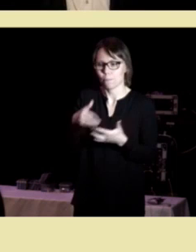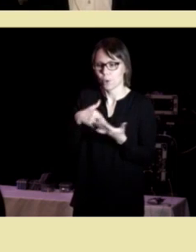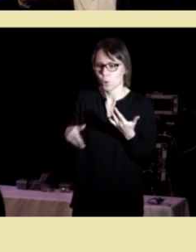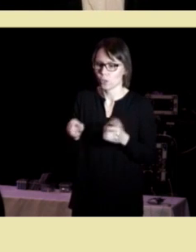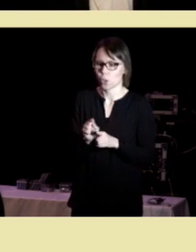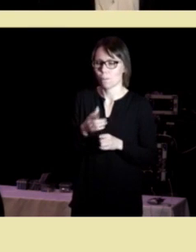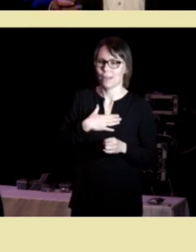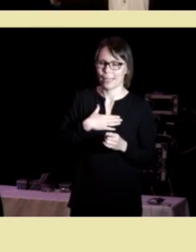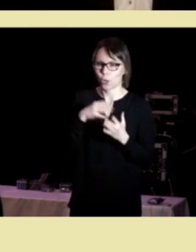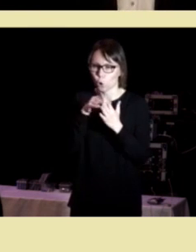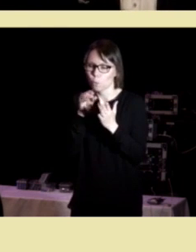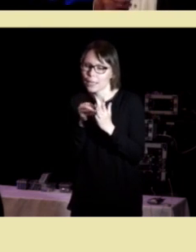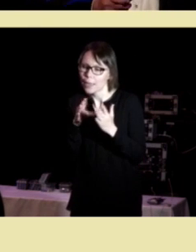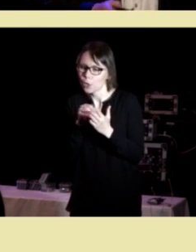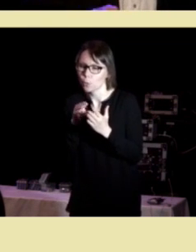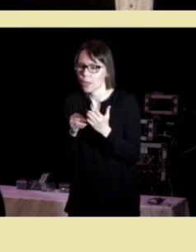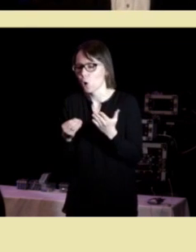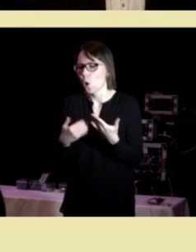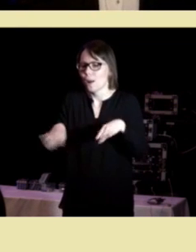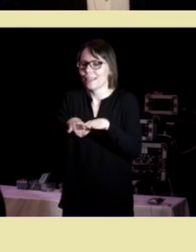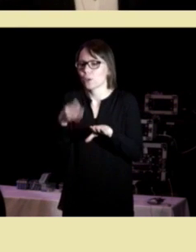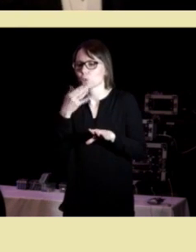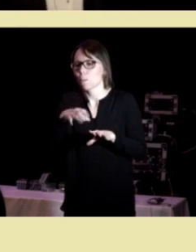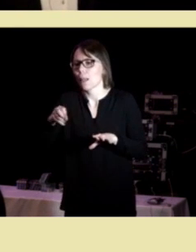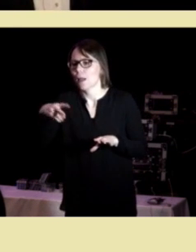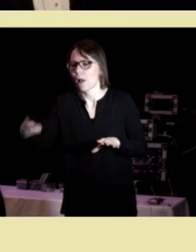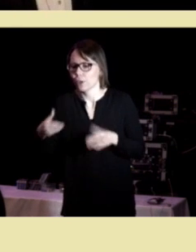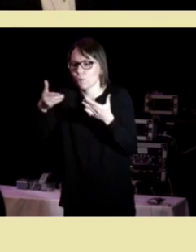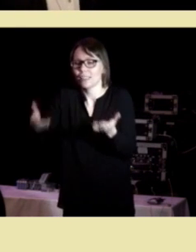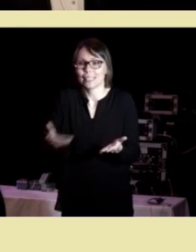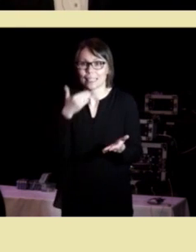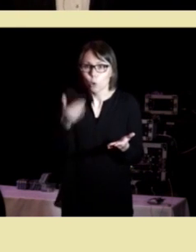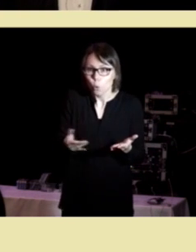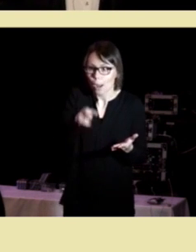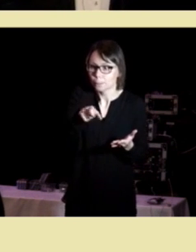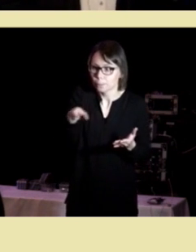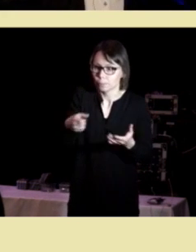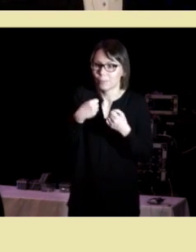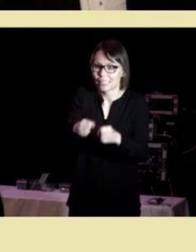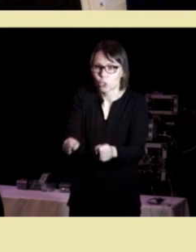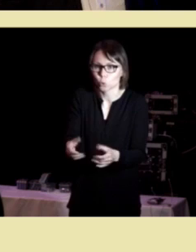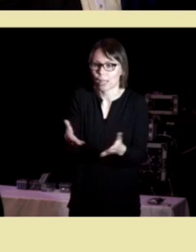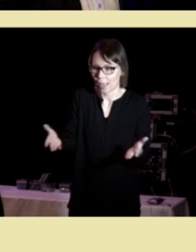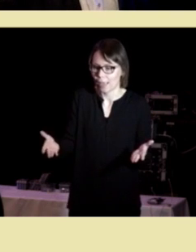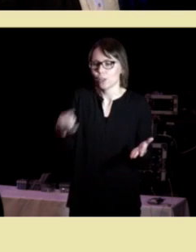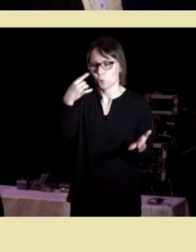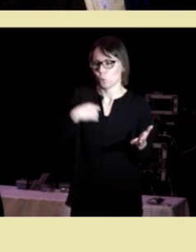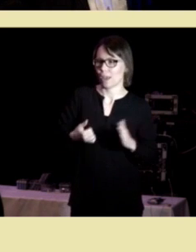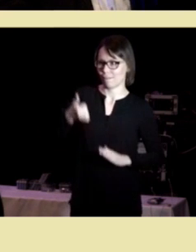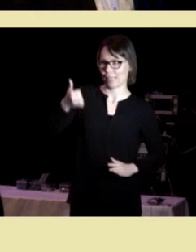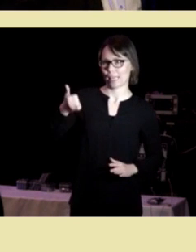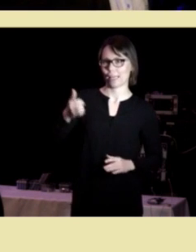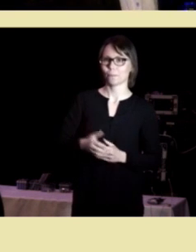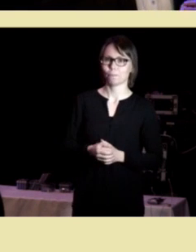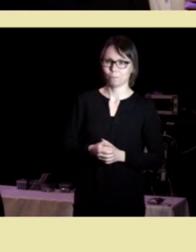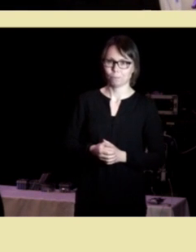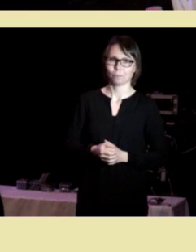dette miljøet som liker å ape og kopiere og være like god som alle andre. Vis frem de gode prestasjonene her, det tror jeg er veldig